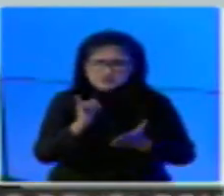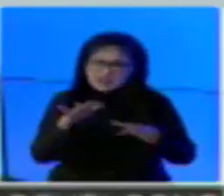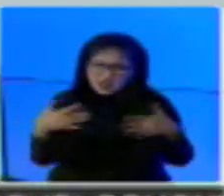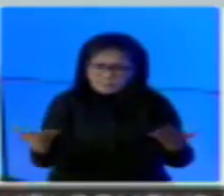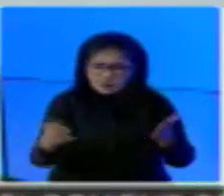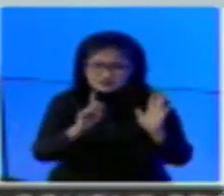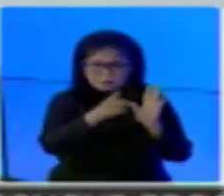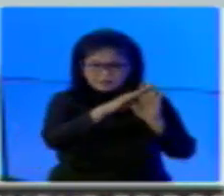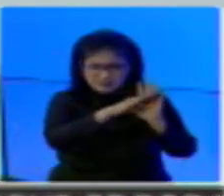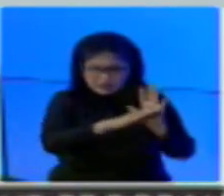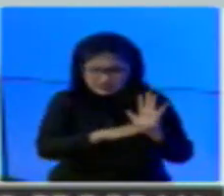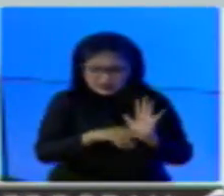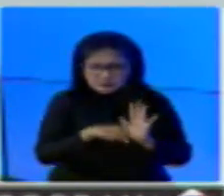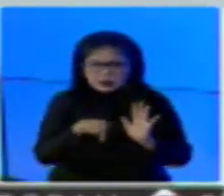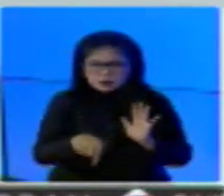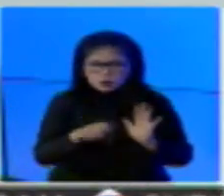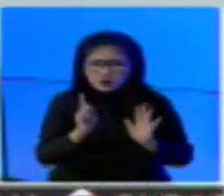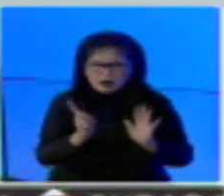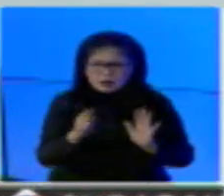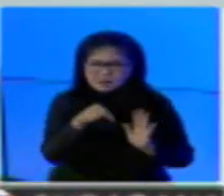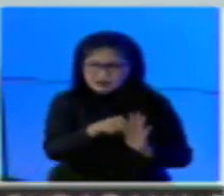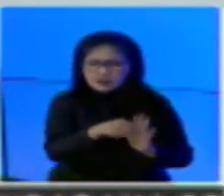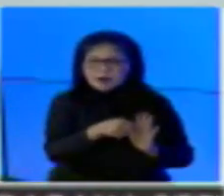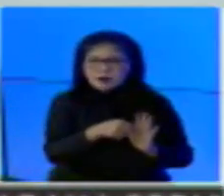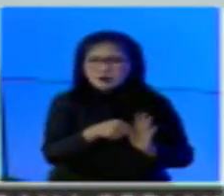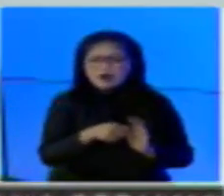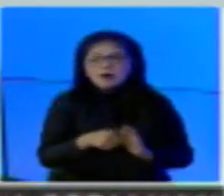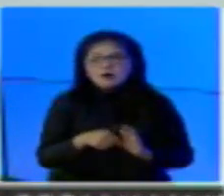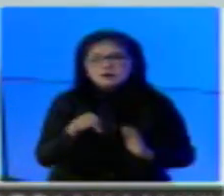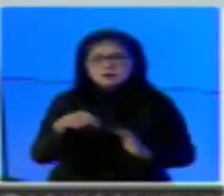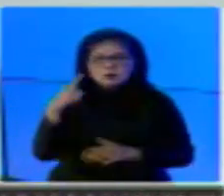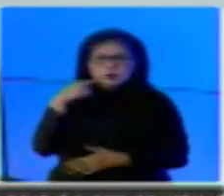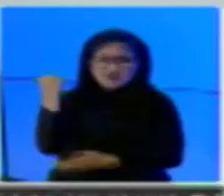aturannya. Nah, kalau dia itu terdakwa